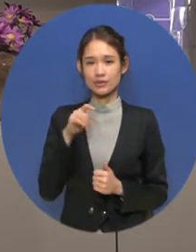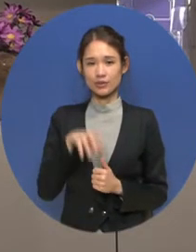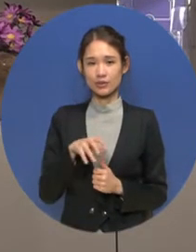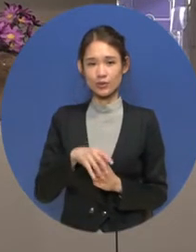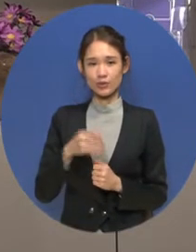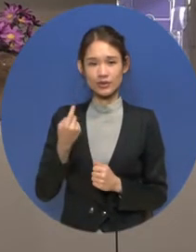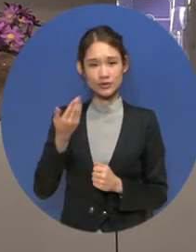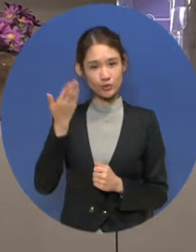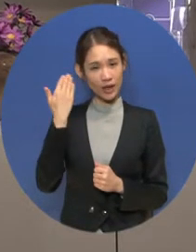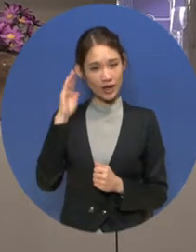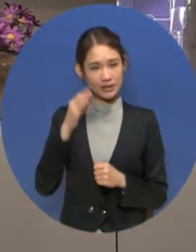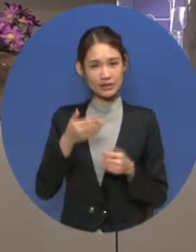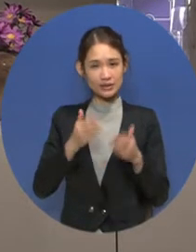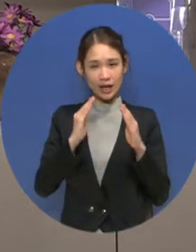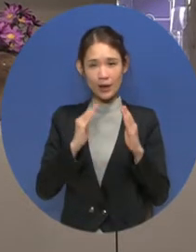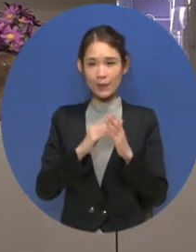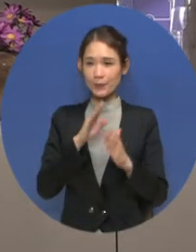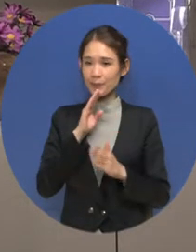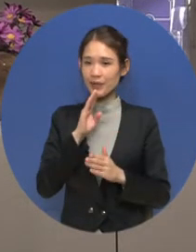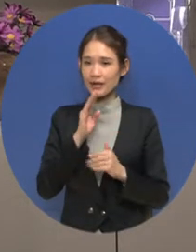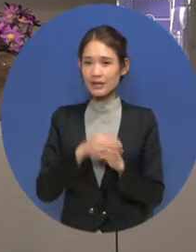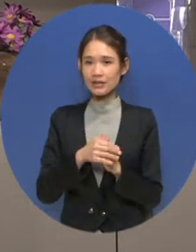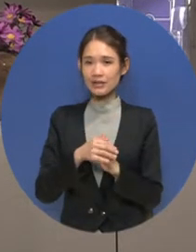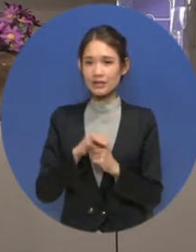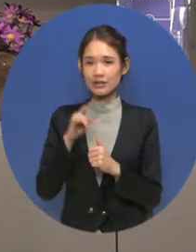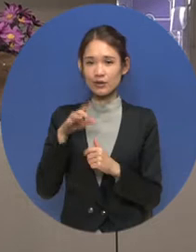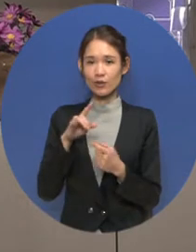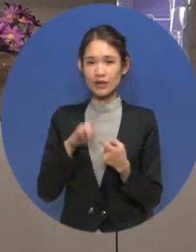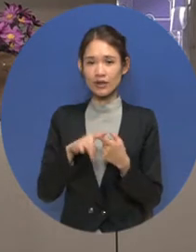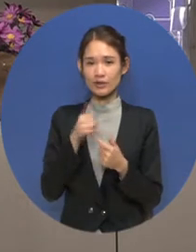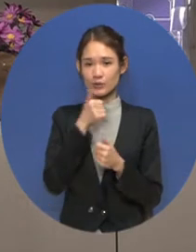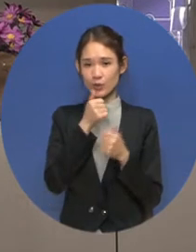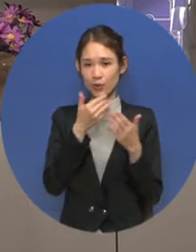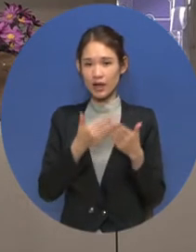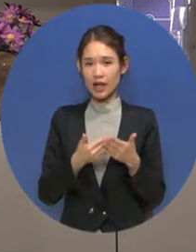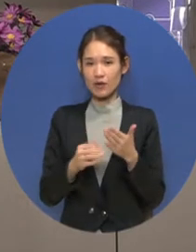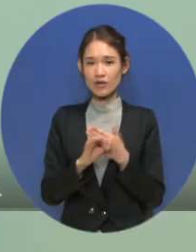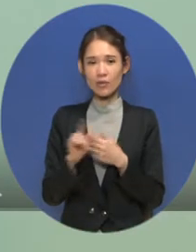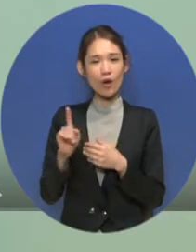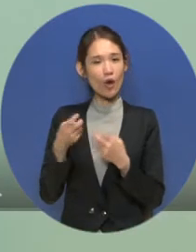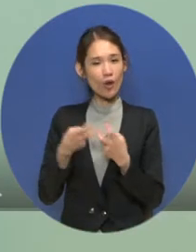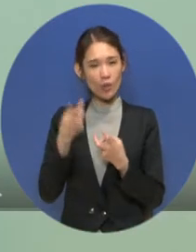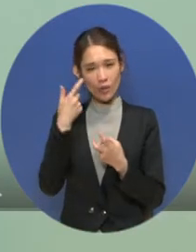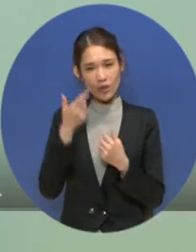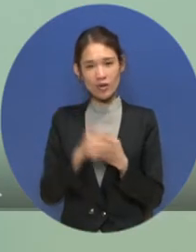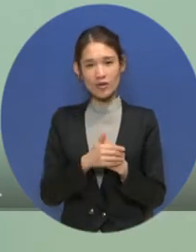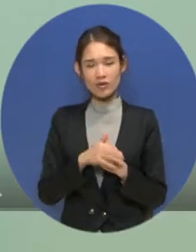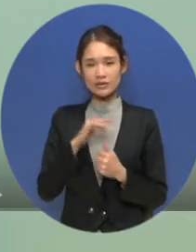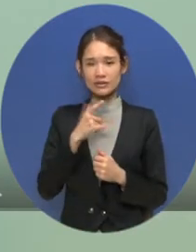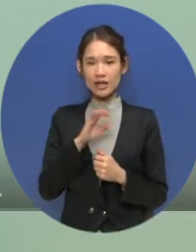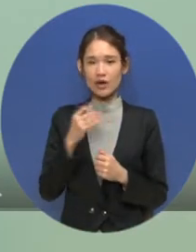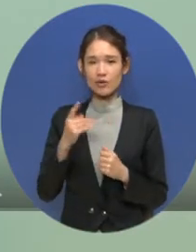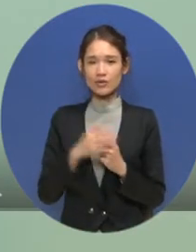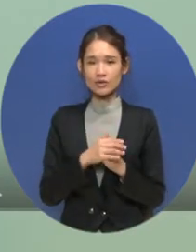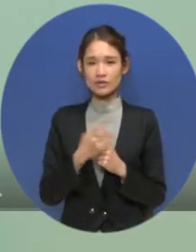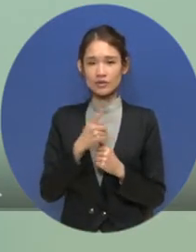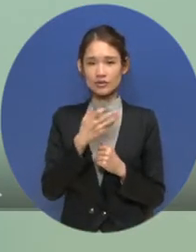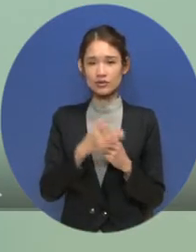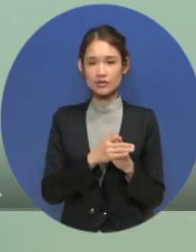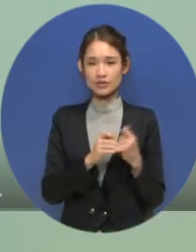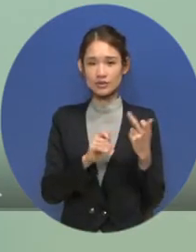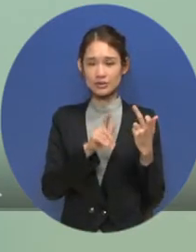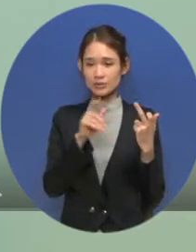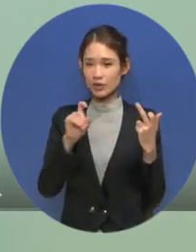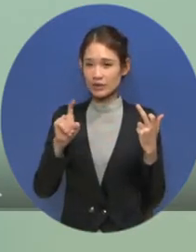최근에 개소를 했잖아요. 네네. 이 차오름에 대해서 소개를 해주신다면 어떻게 해주실 수 있을까요? 저희 차오름은 12월 10일에